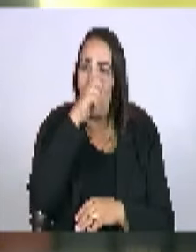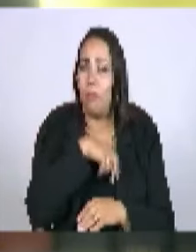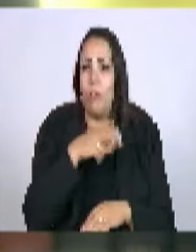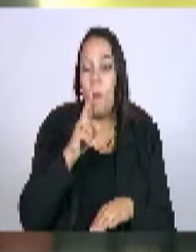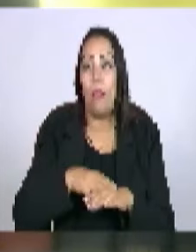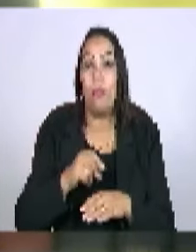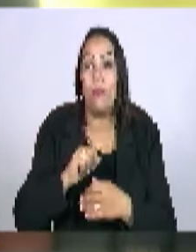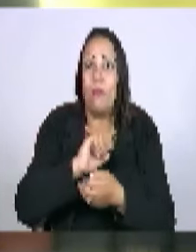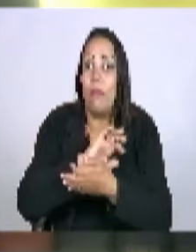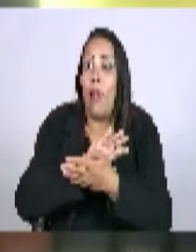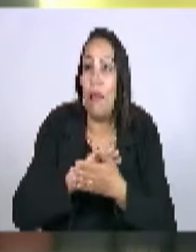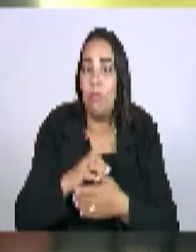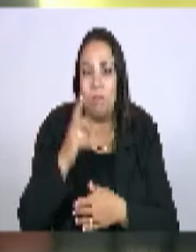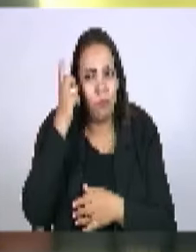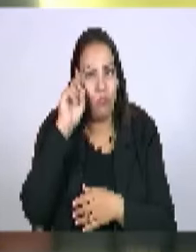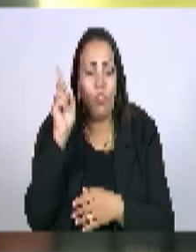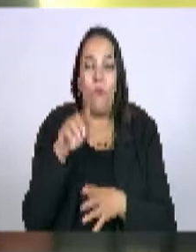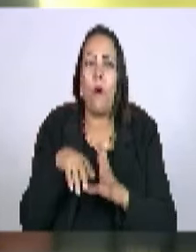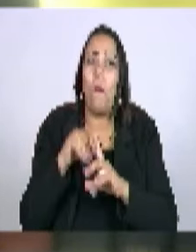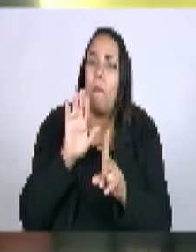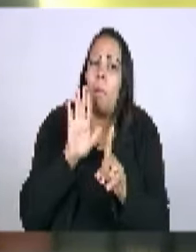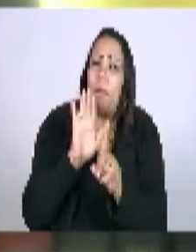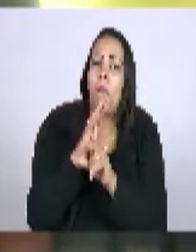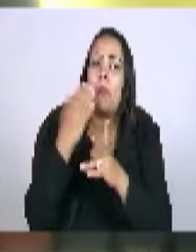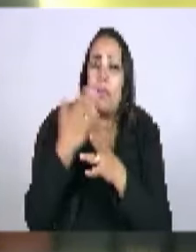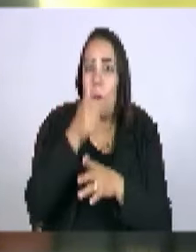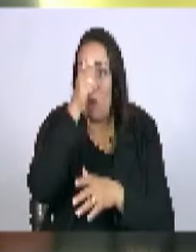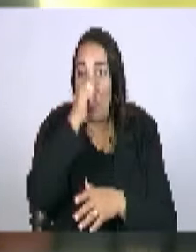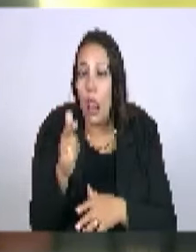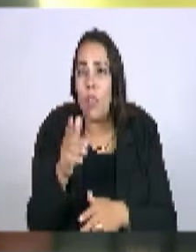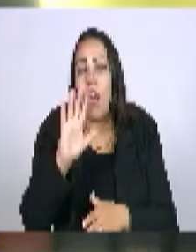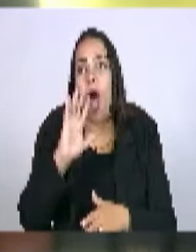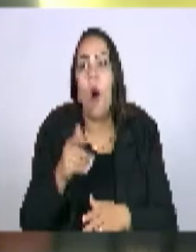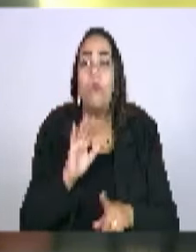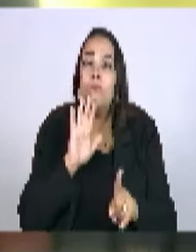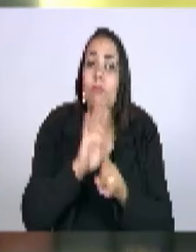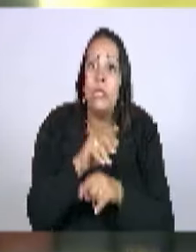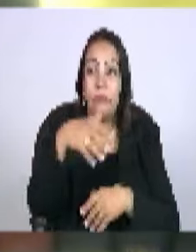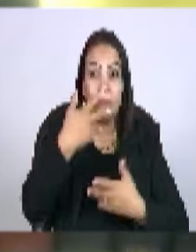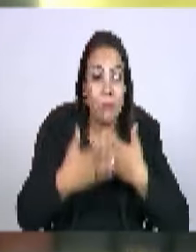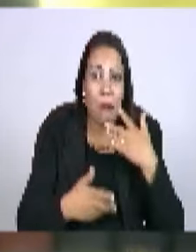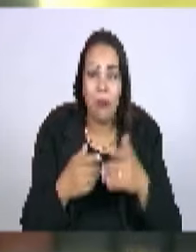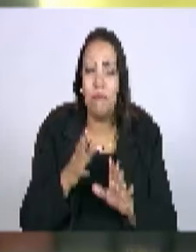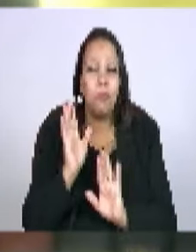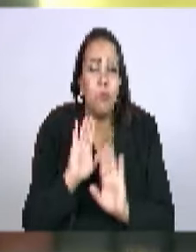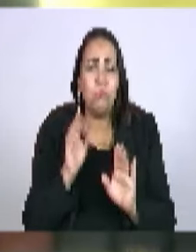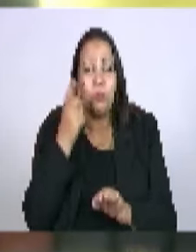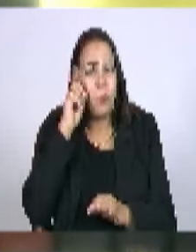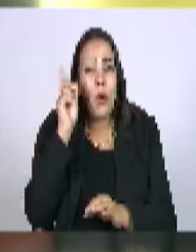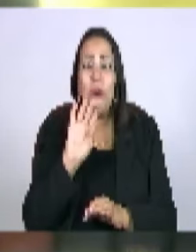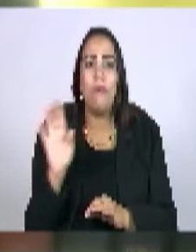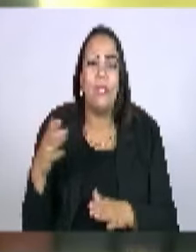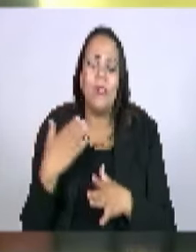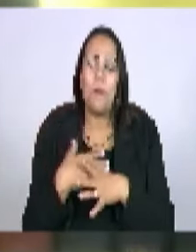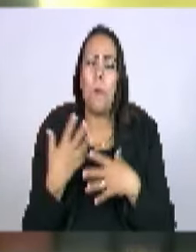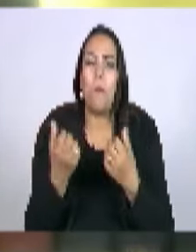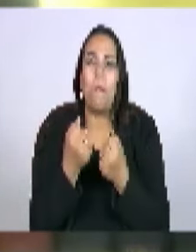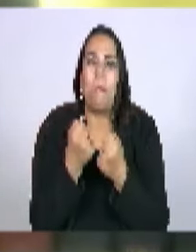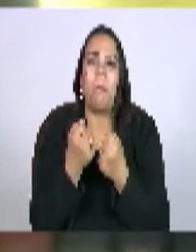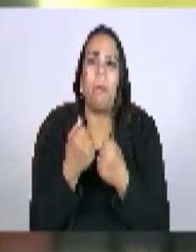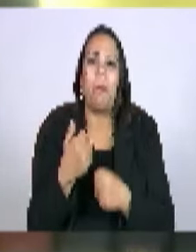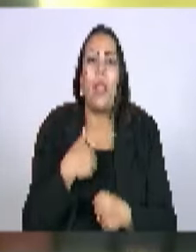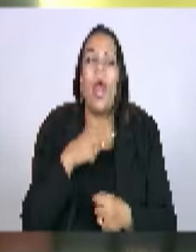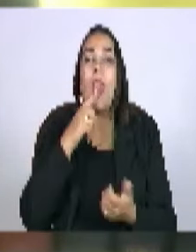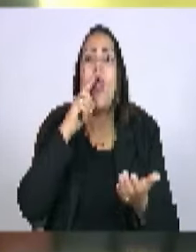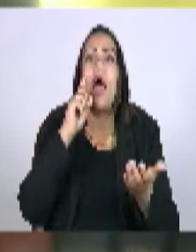يصافحه ولا يقفوا جنبه في حزنه ولا في فرحه فعشان كده احنا لابد